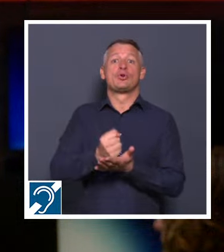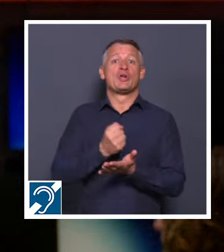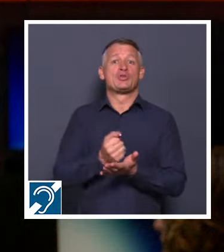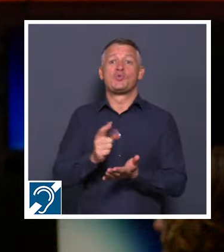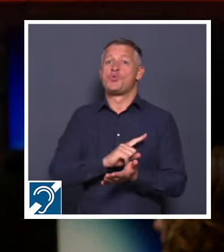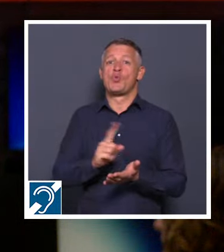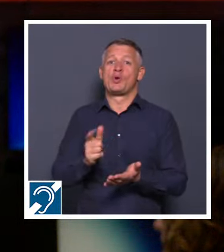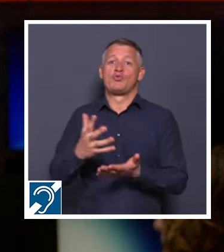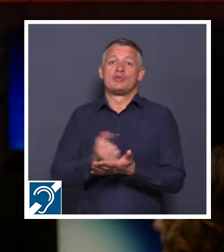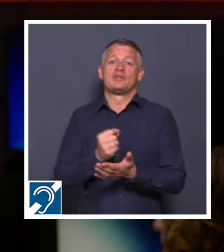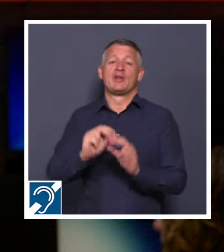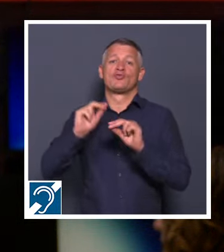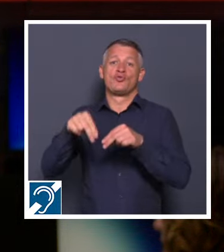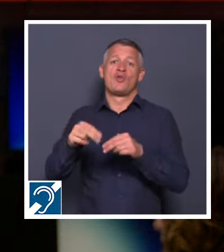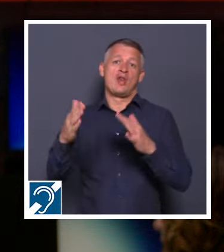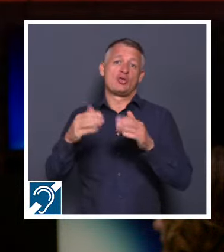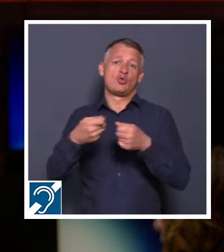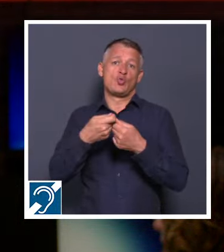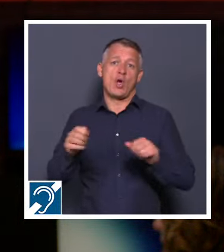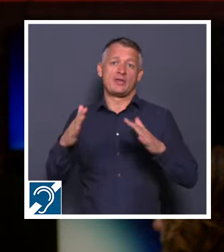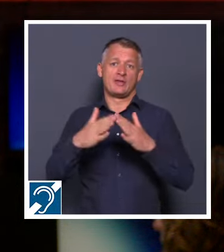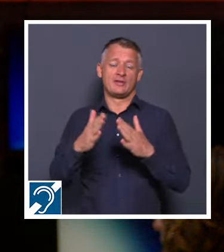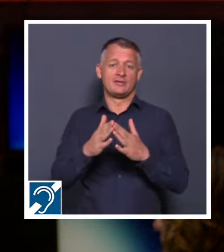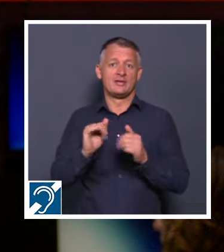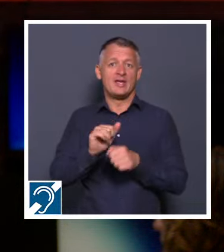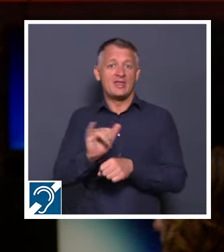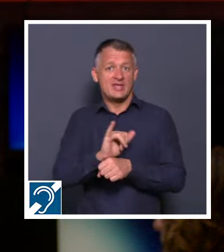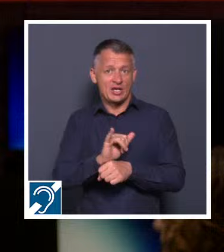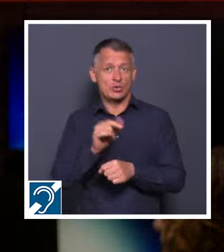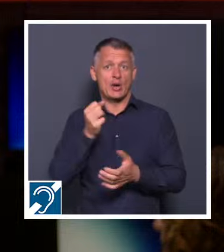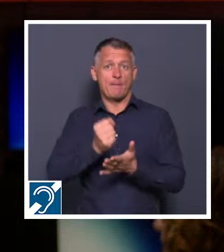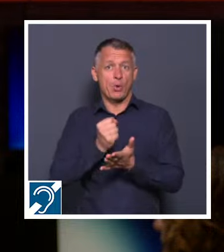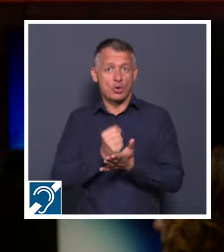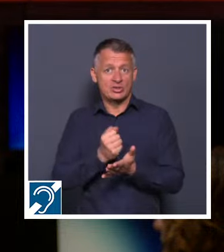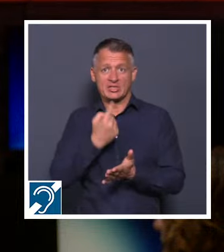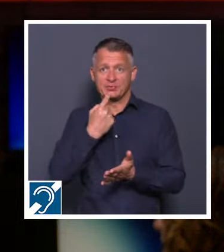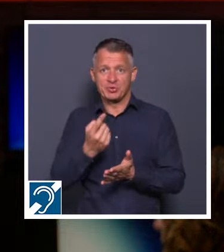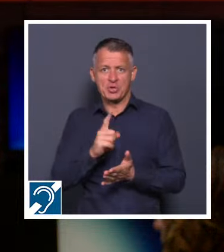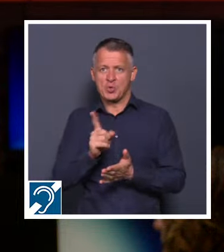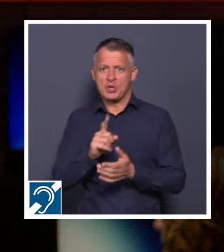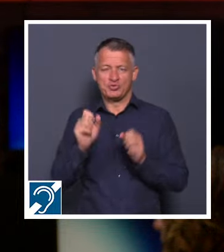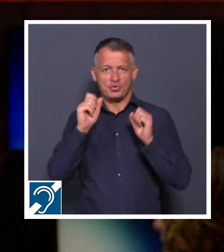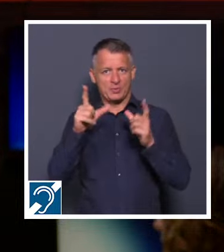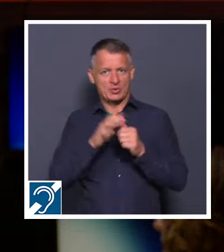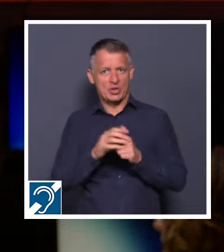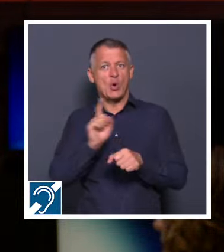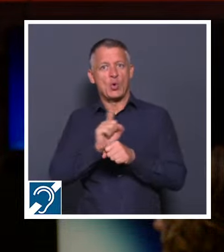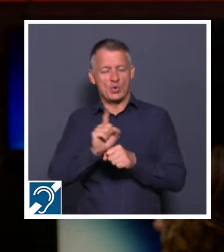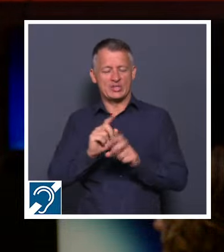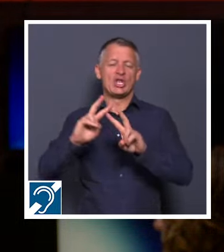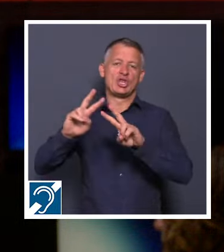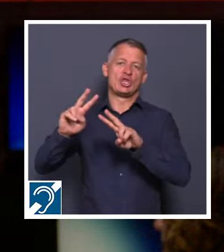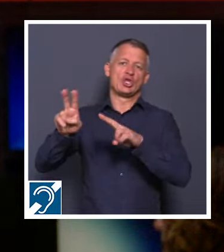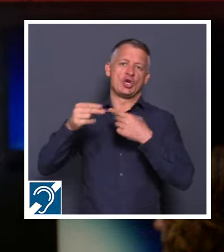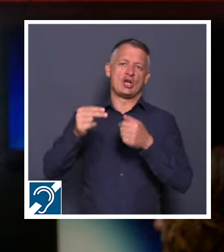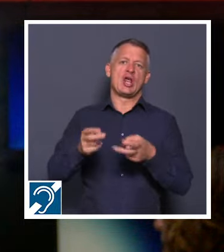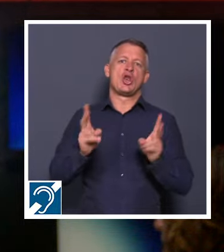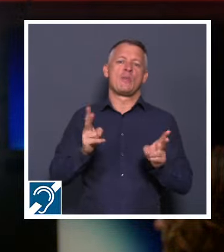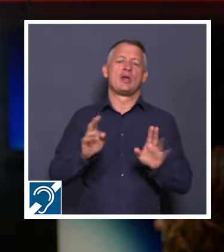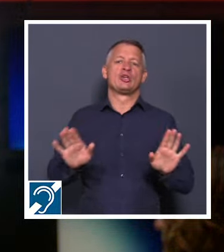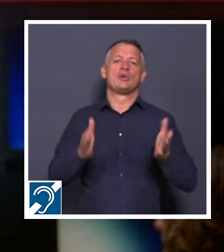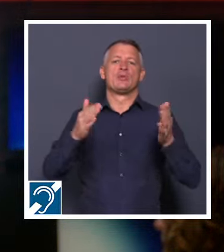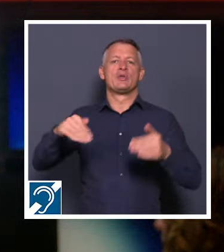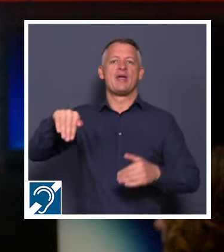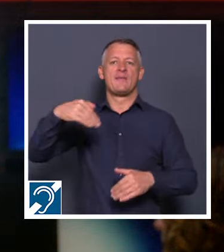deciziile. Directorul Poștei Române a declarat în direct la Euronews că situația nu este una surprinzătoare, iar lucrurile vor reveni la normal începând de